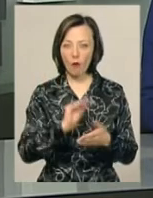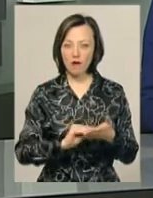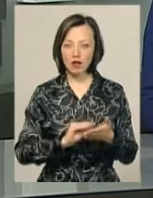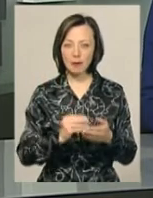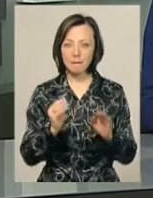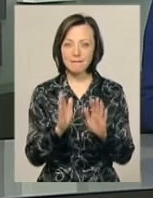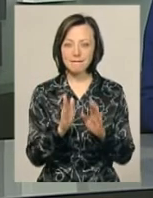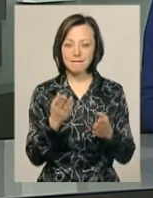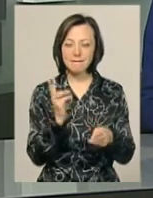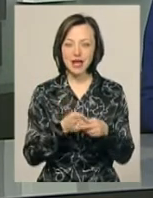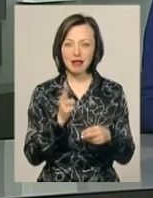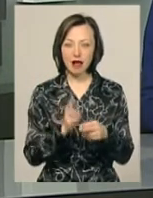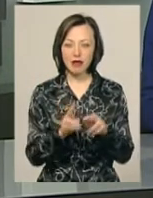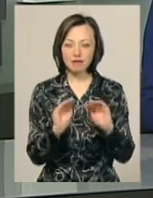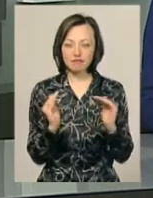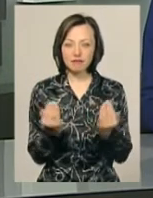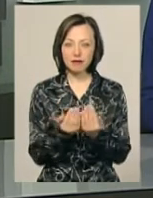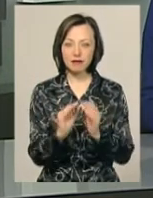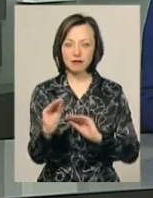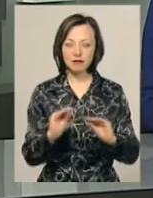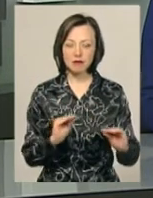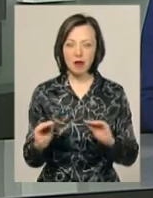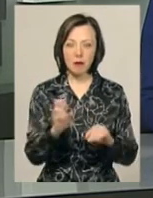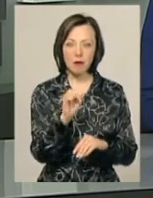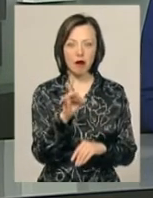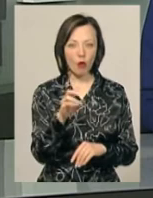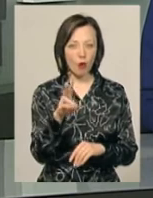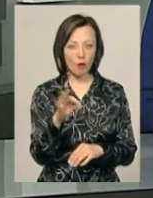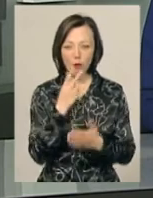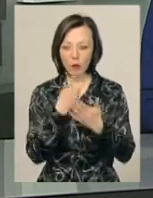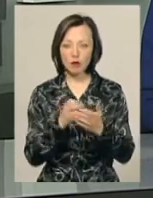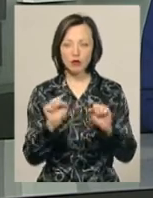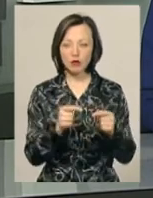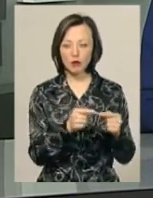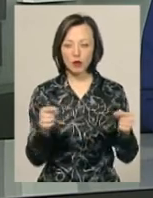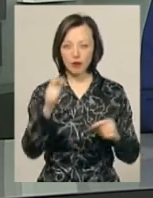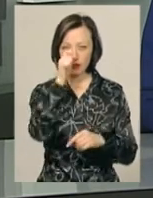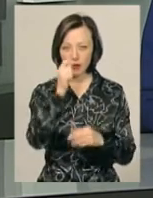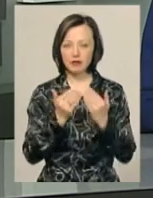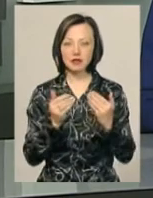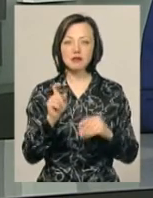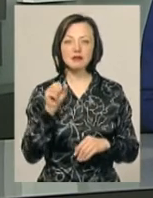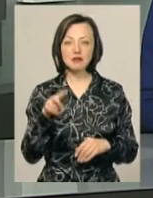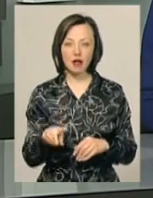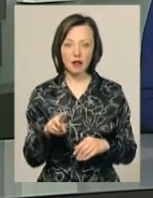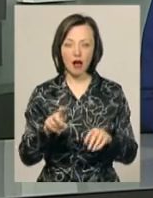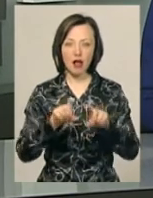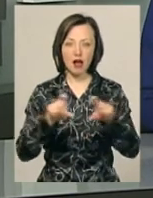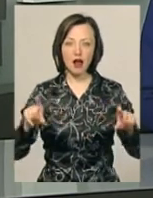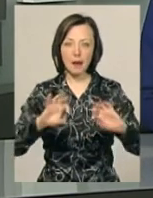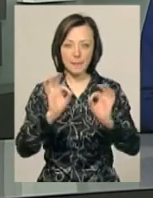металевому окладі та декороване елементами у стилі бароко. Побачити його можна буде впродовж квітня у виставковій залі галереї